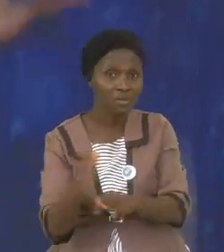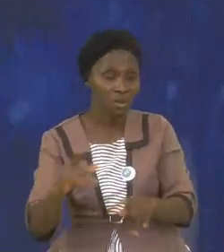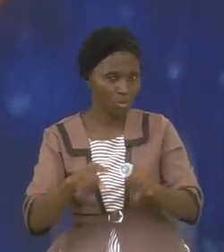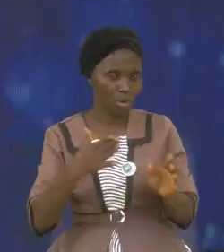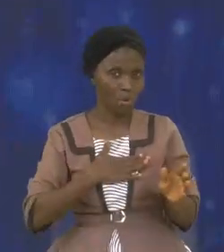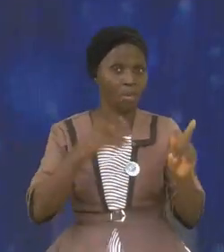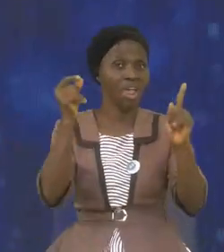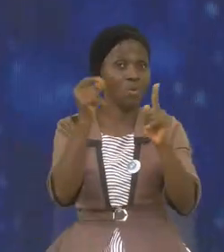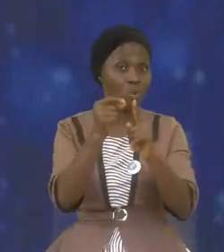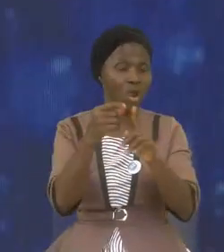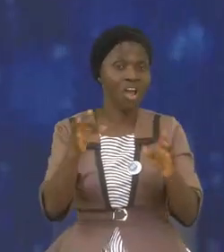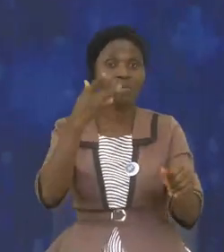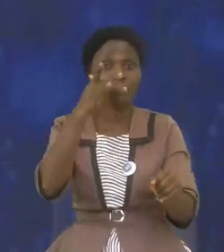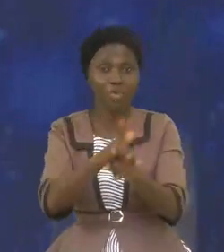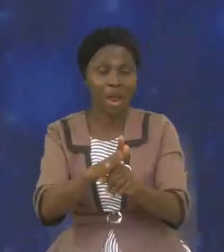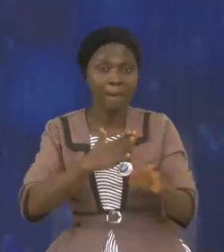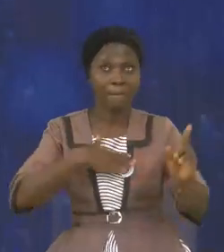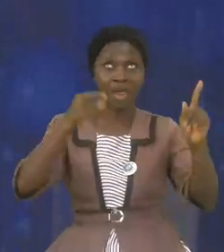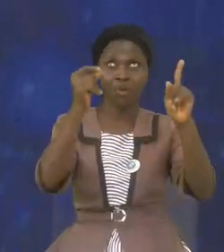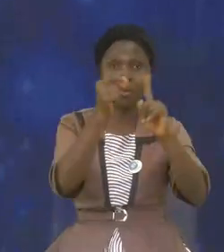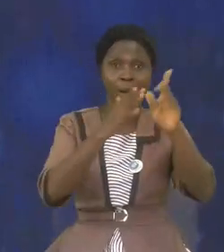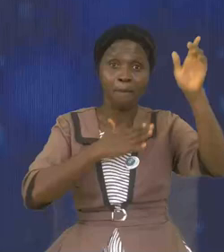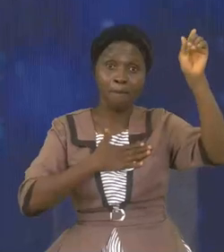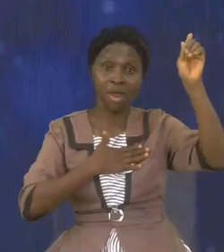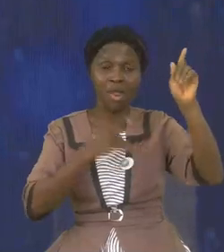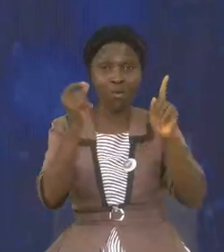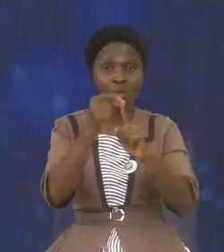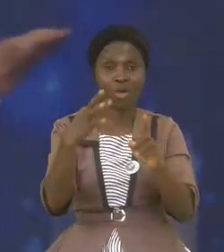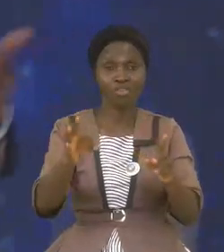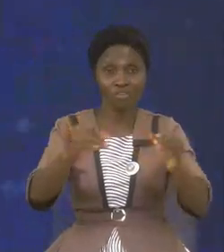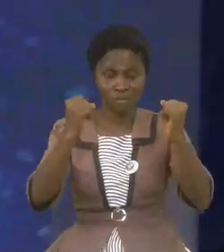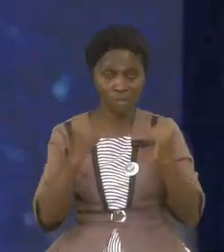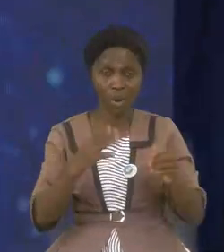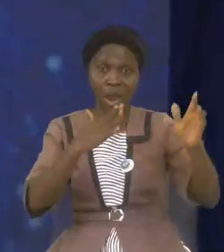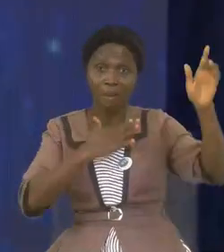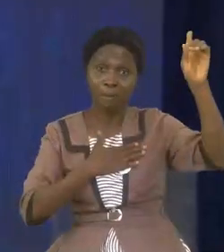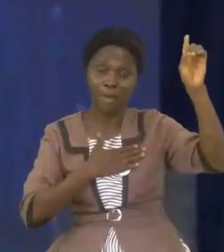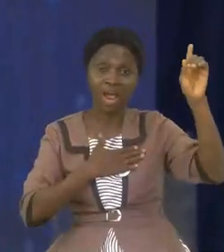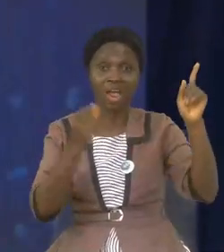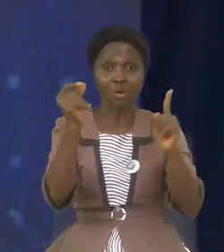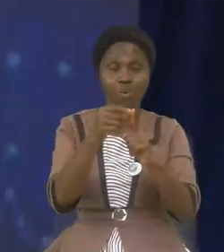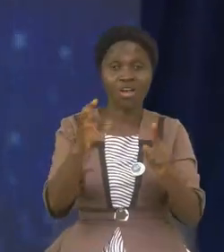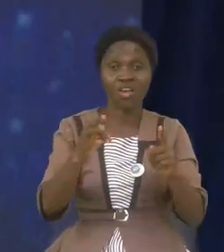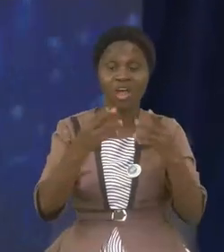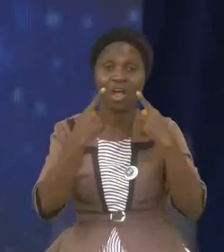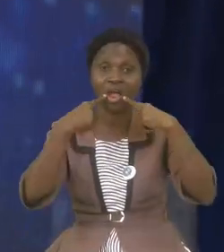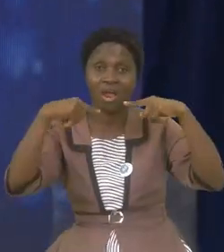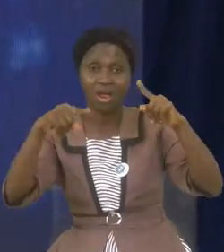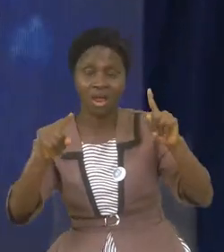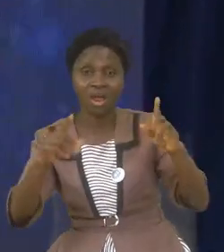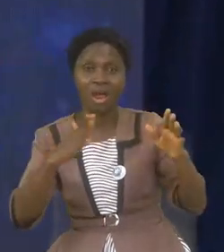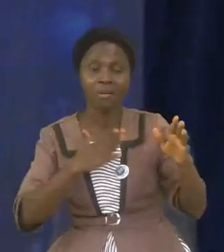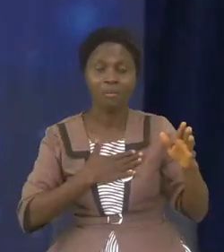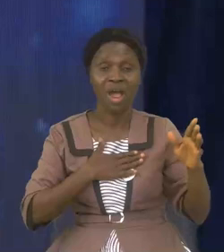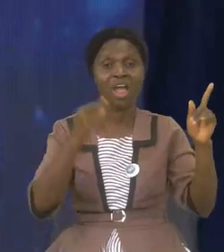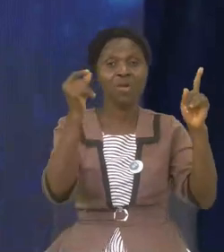lorsqu'ils passeront, mes paroles de promesse, mes paroles de puissance, mes paroles de